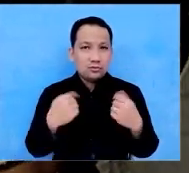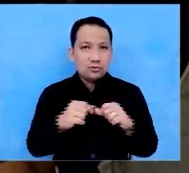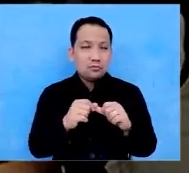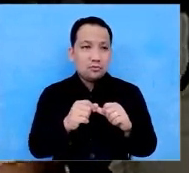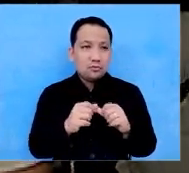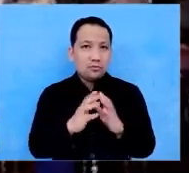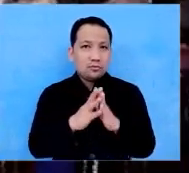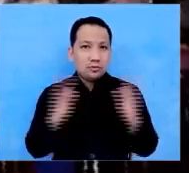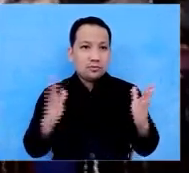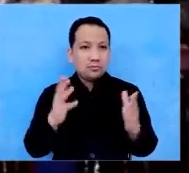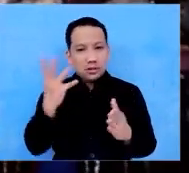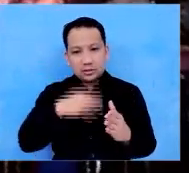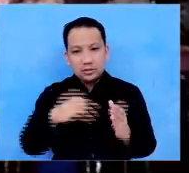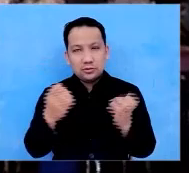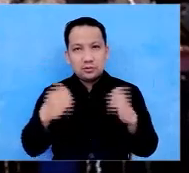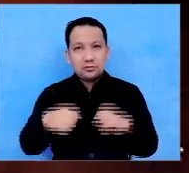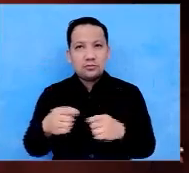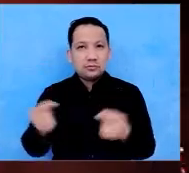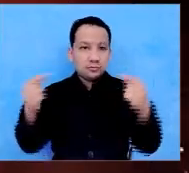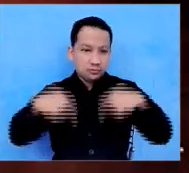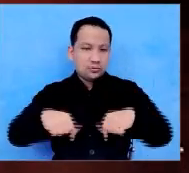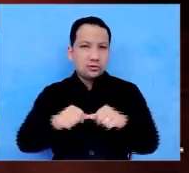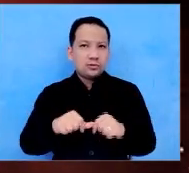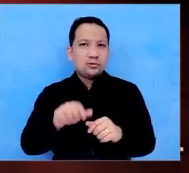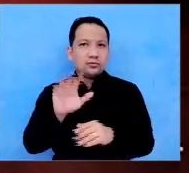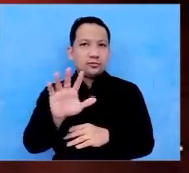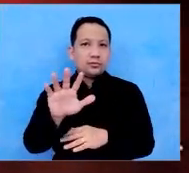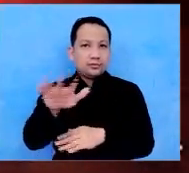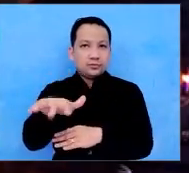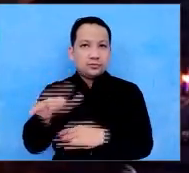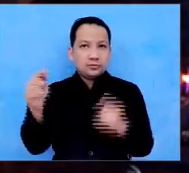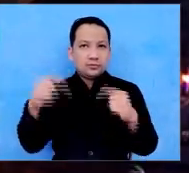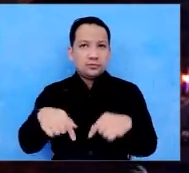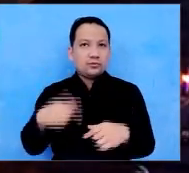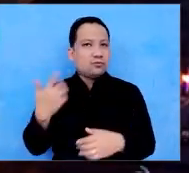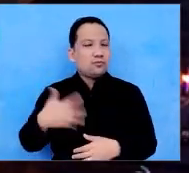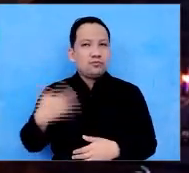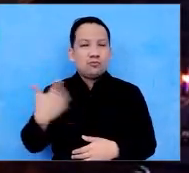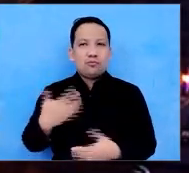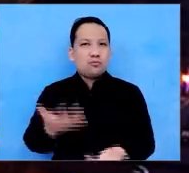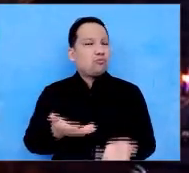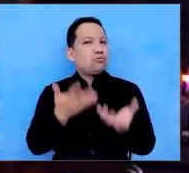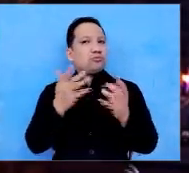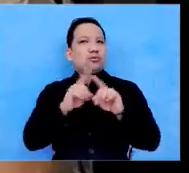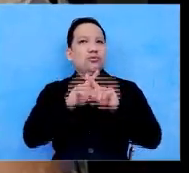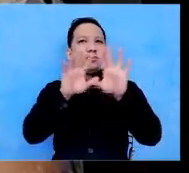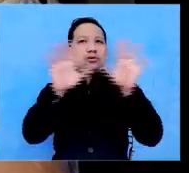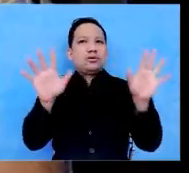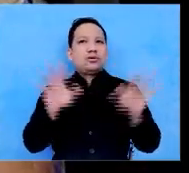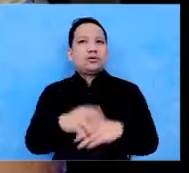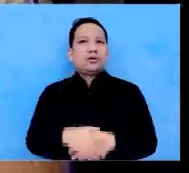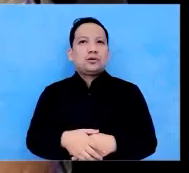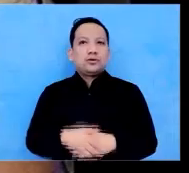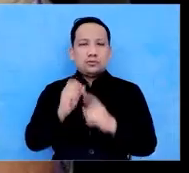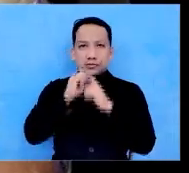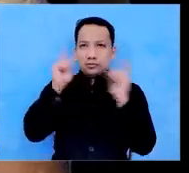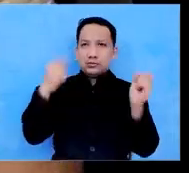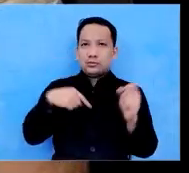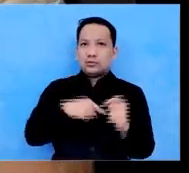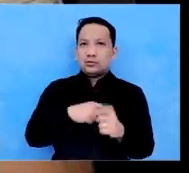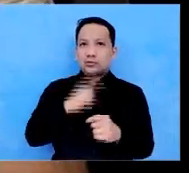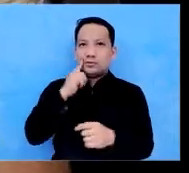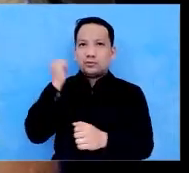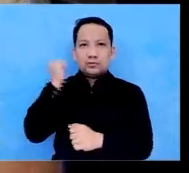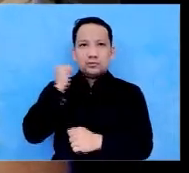this event, so we came at 5 in the afternoon. It was amazing. I really like it. For me, it was kind of surprising. I wasn't expecting